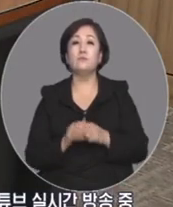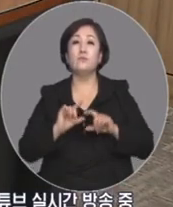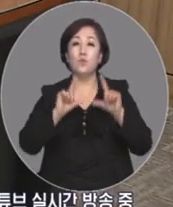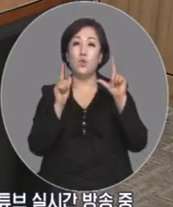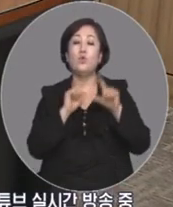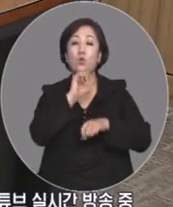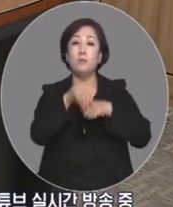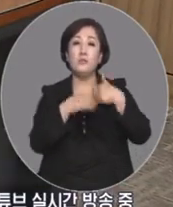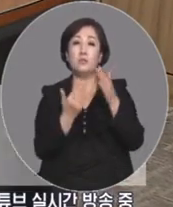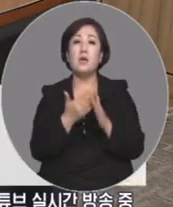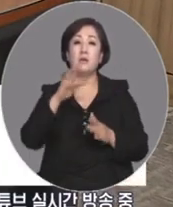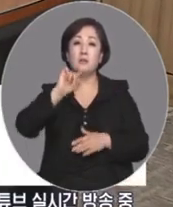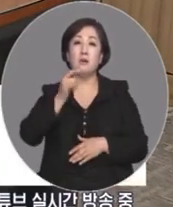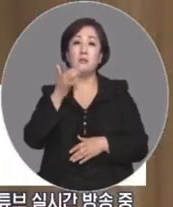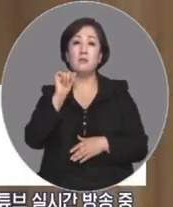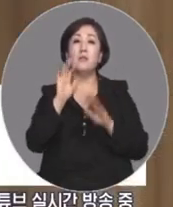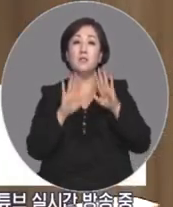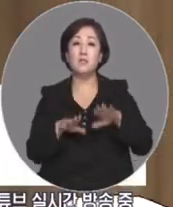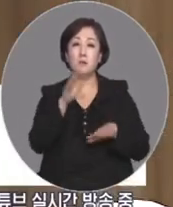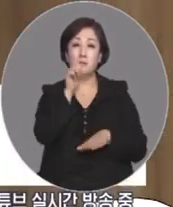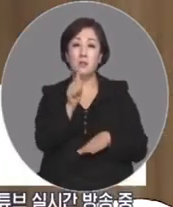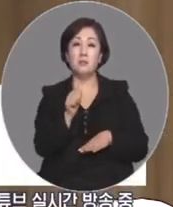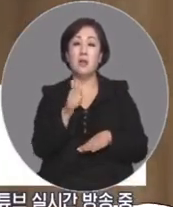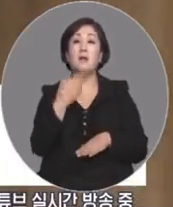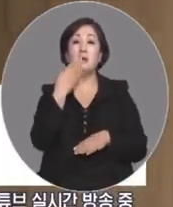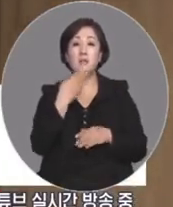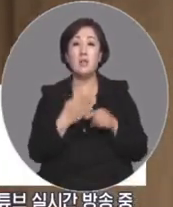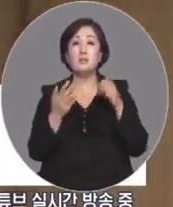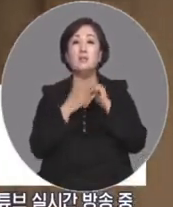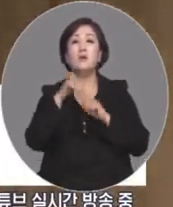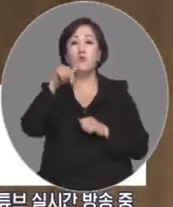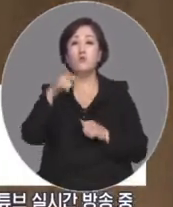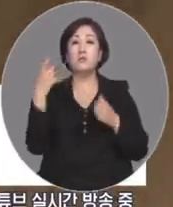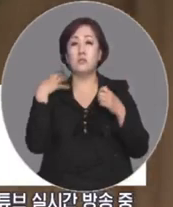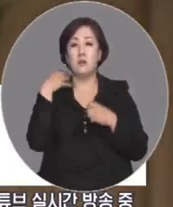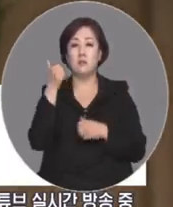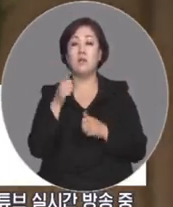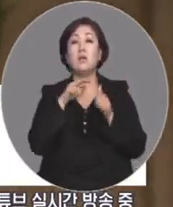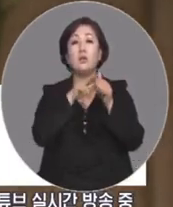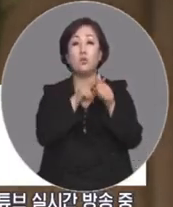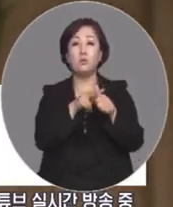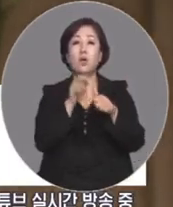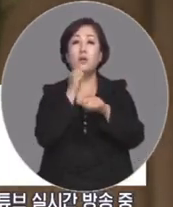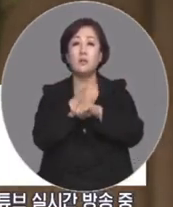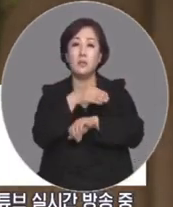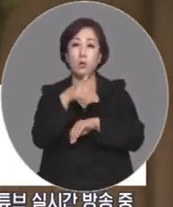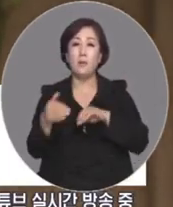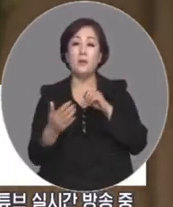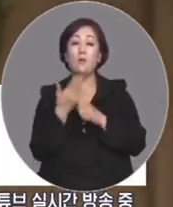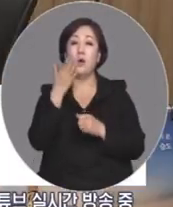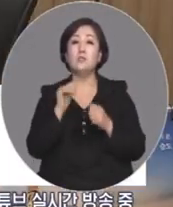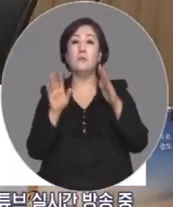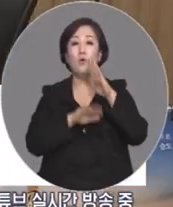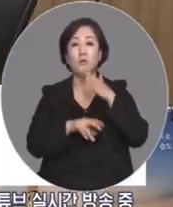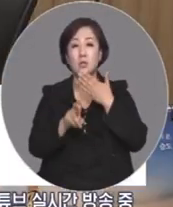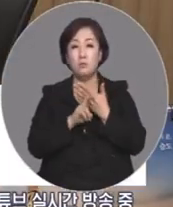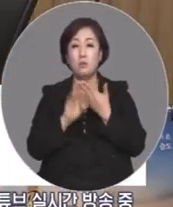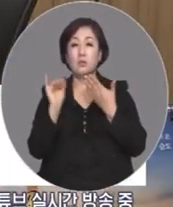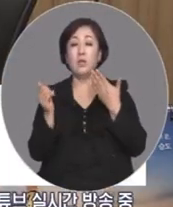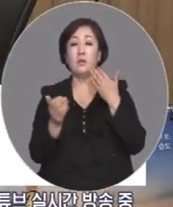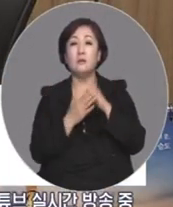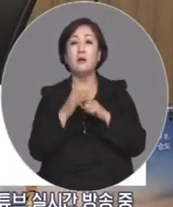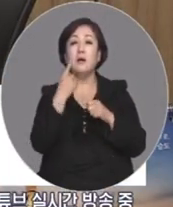동구는 민주당 정천석 현 청장이 사선구청장에 도전한다고 밝히고 있습니다. 하지만 공직선거법